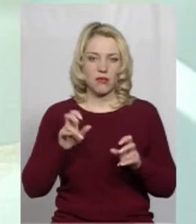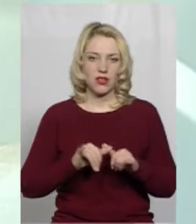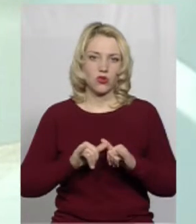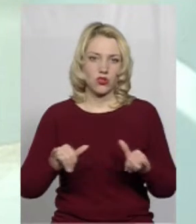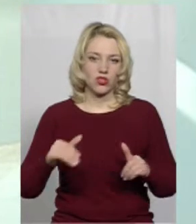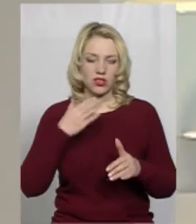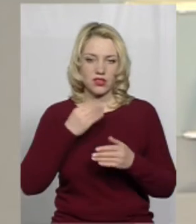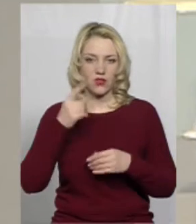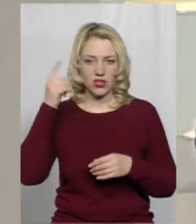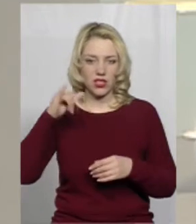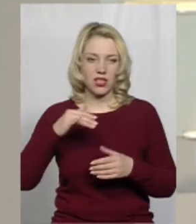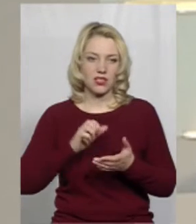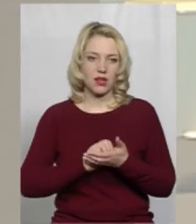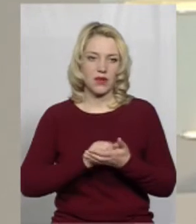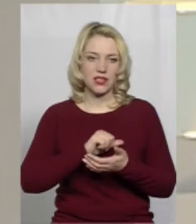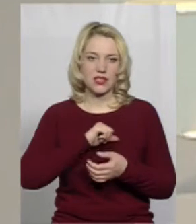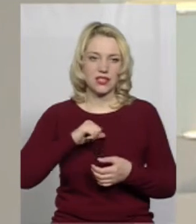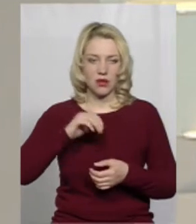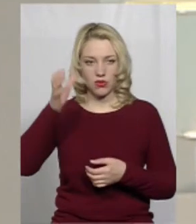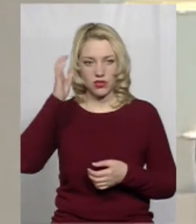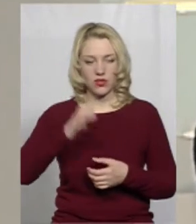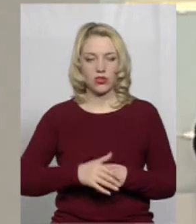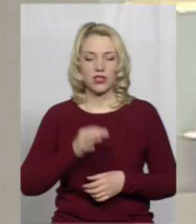знання, займатися самоосвітою. А